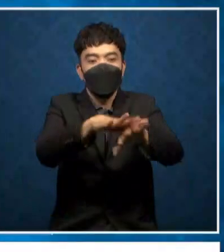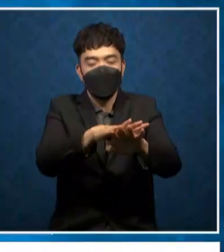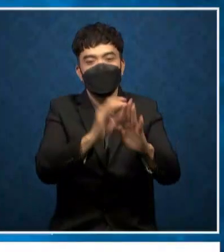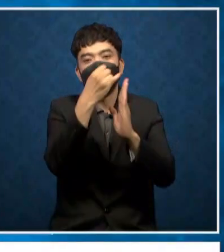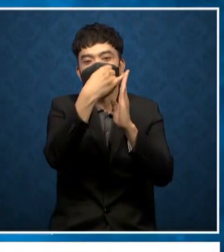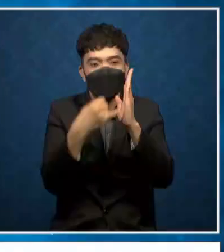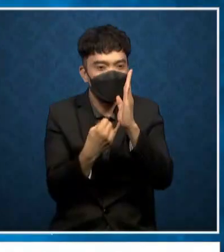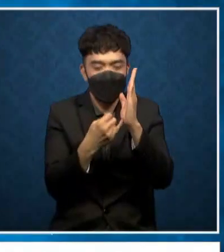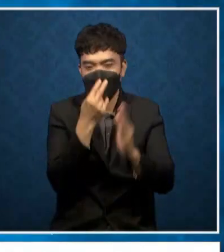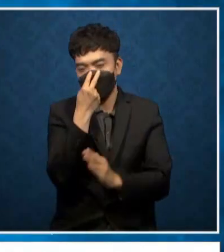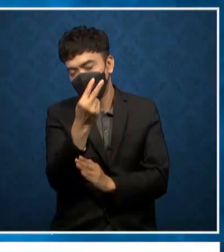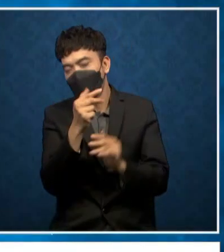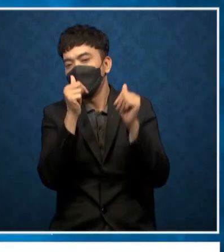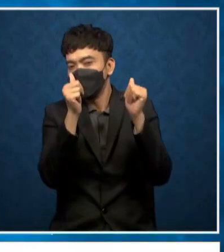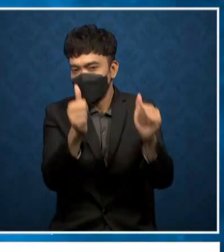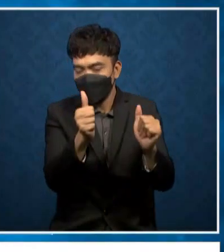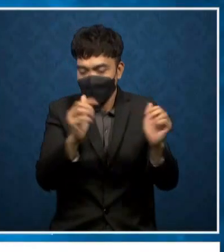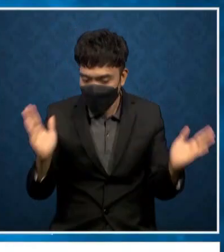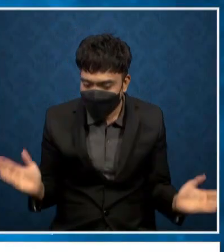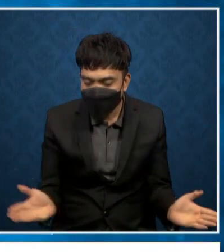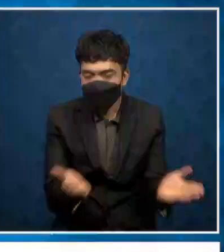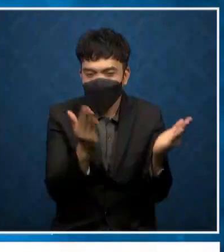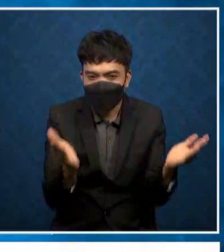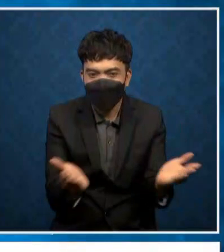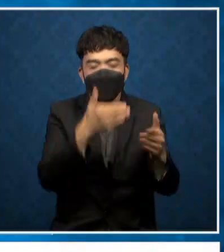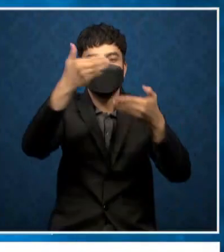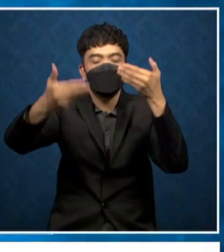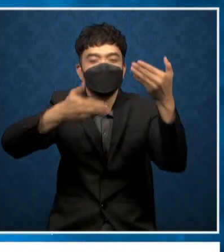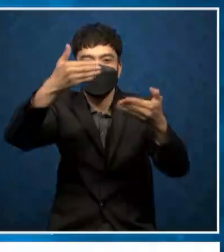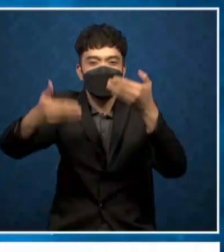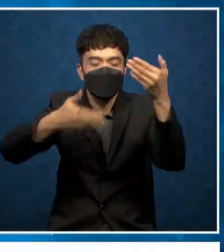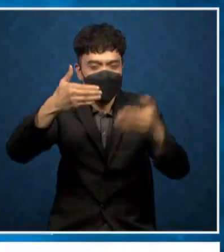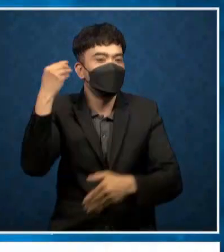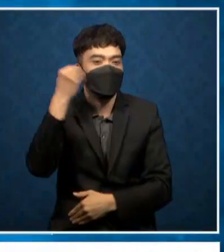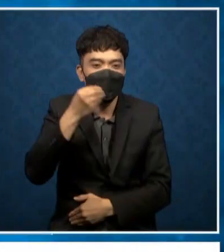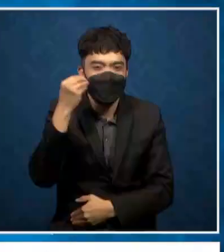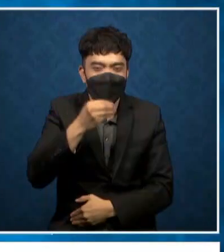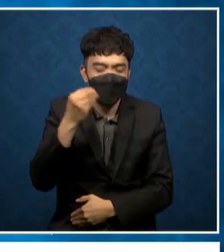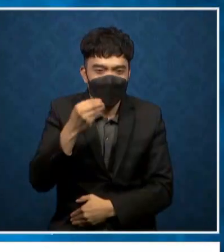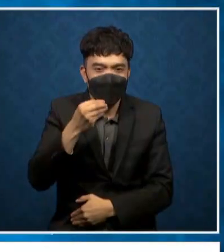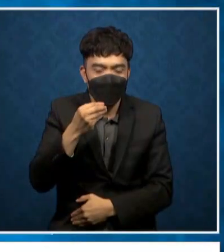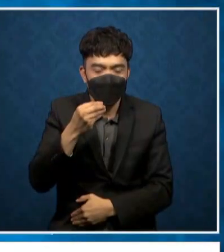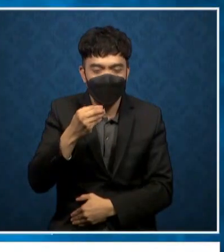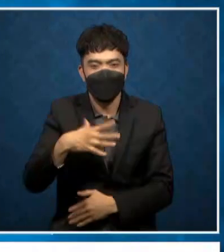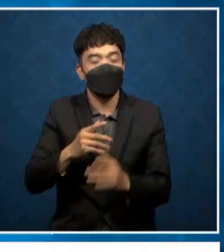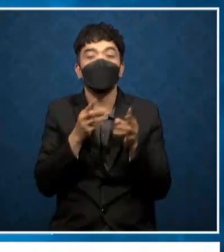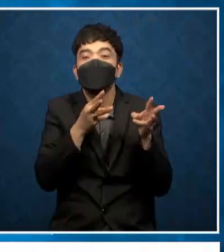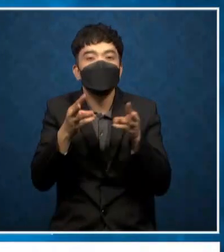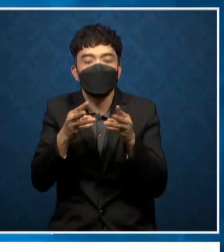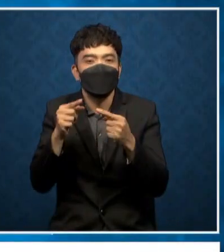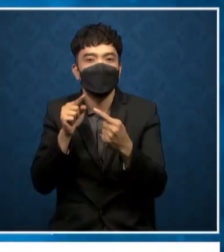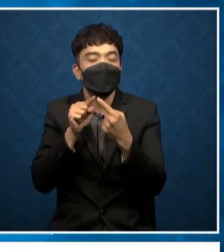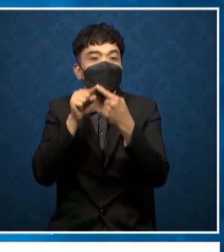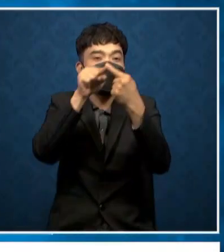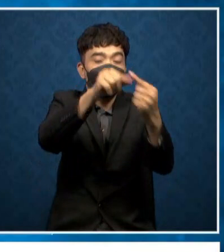ดว่านไปขับเคลื่อนต่ออย่ไรนะครับ